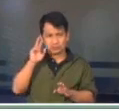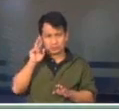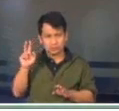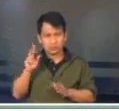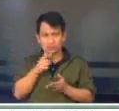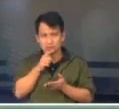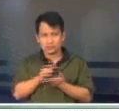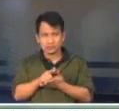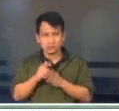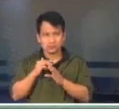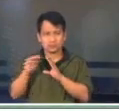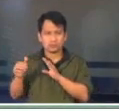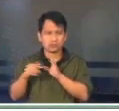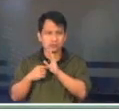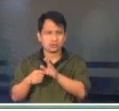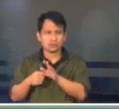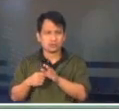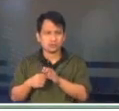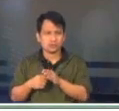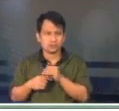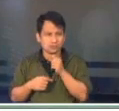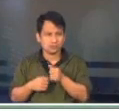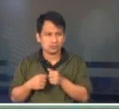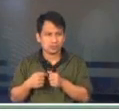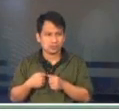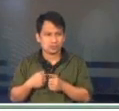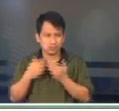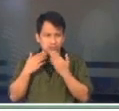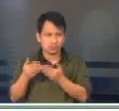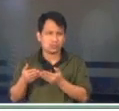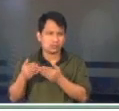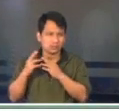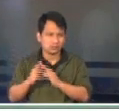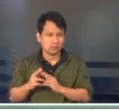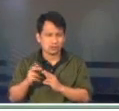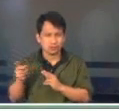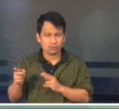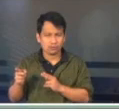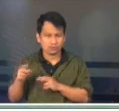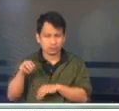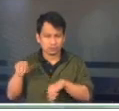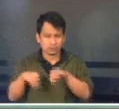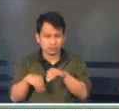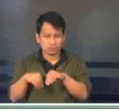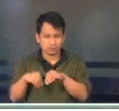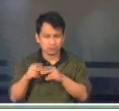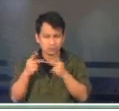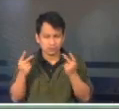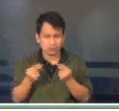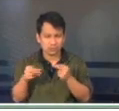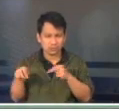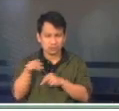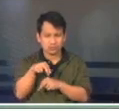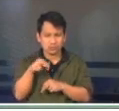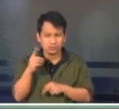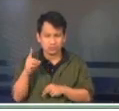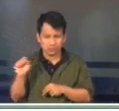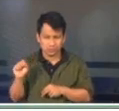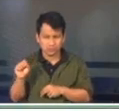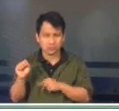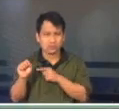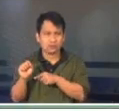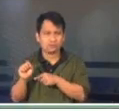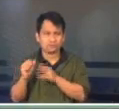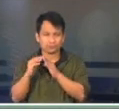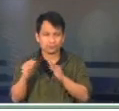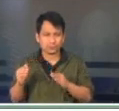sulat na ipinadala kay Speaker Velasco, pinasalamatan niya ito sa pagbibigay ng puesto bilang Deputy House Speaker. Pero